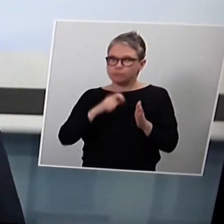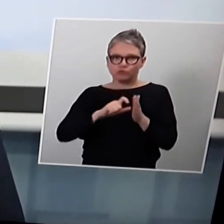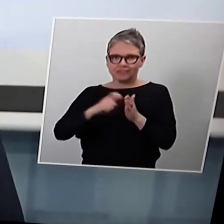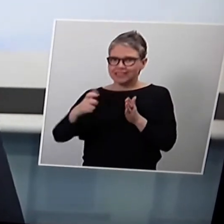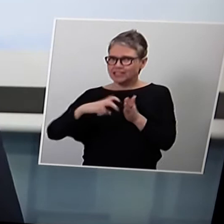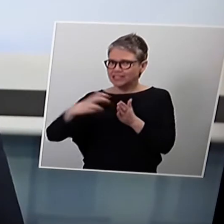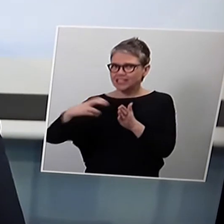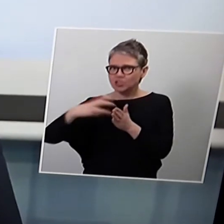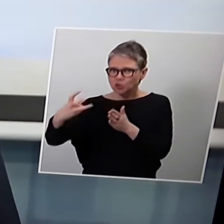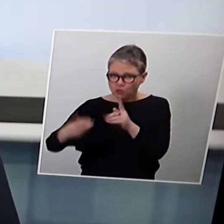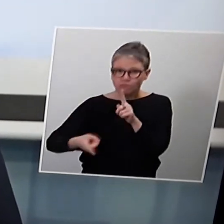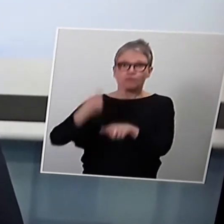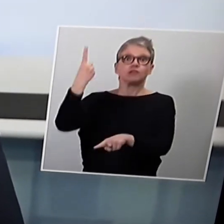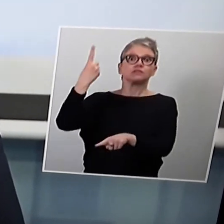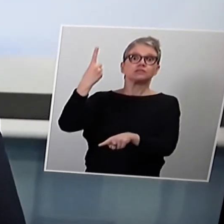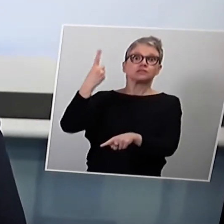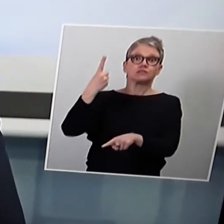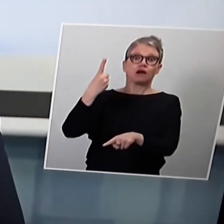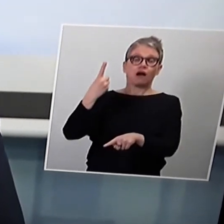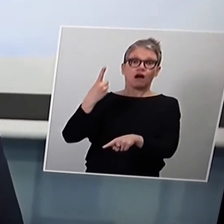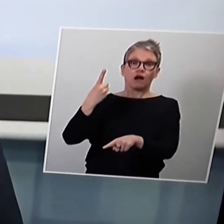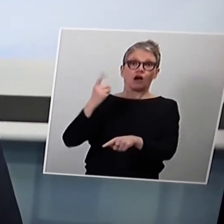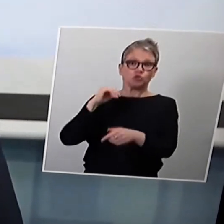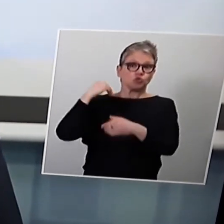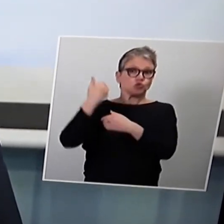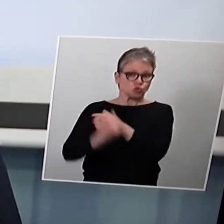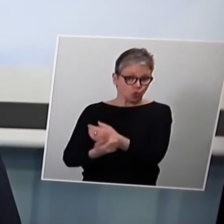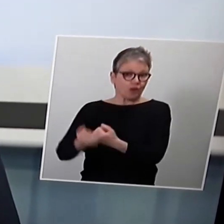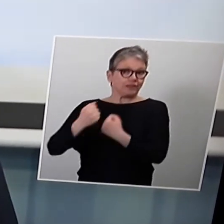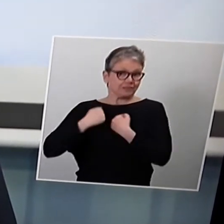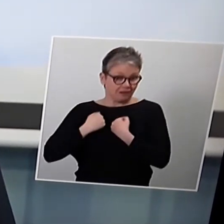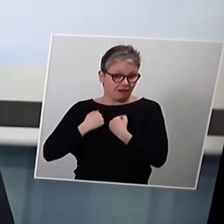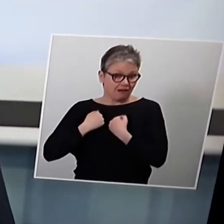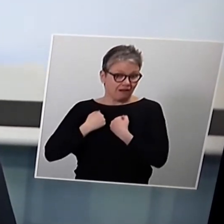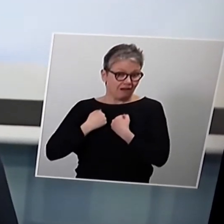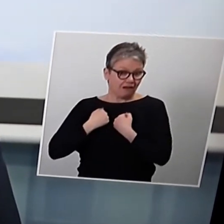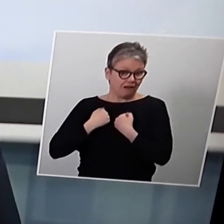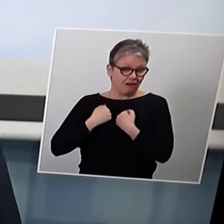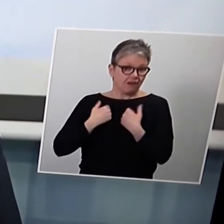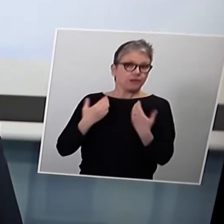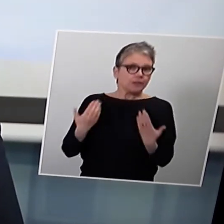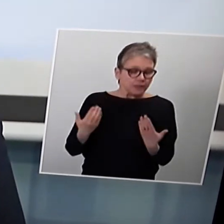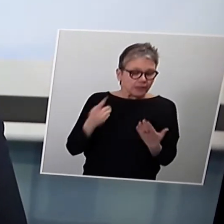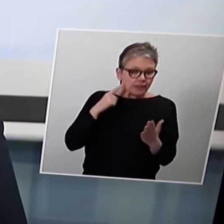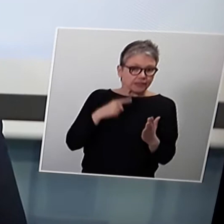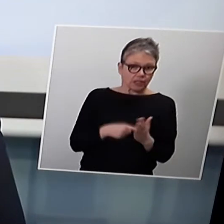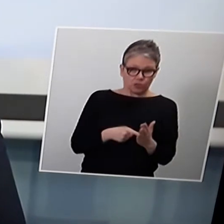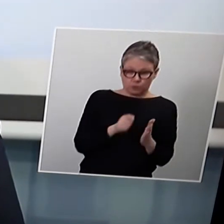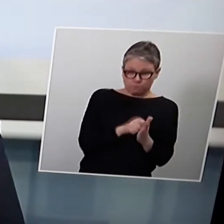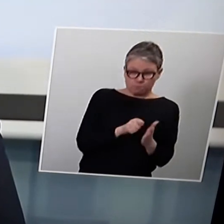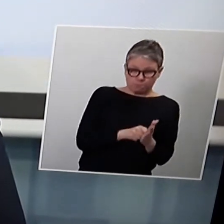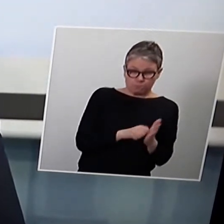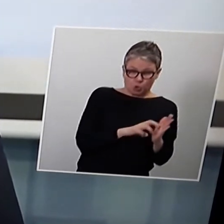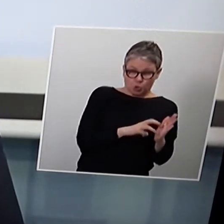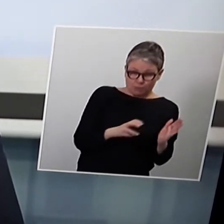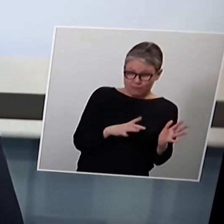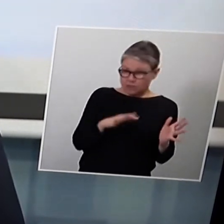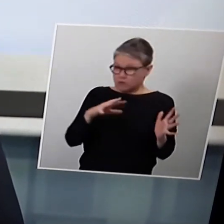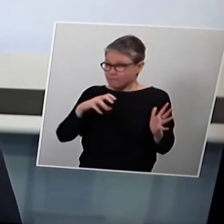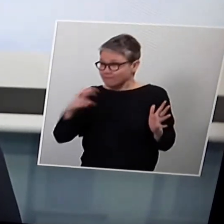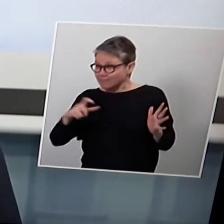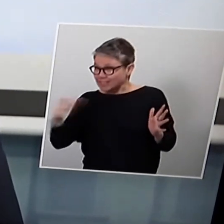kuin se suojavaikutus tulee. Ja kun näitä rupeaa ynnäämään näitä viikkoja, niin se tarkoittaa sitä,